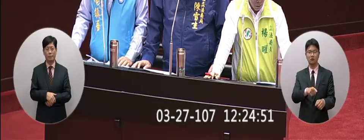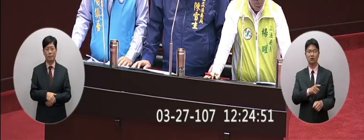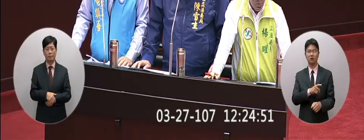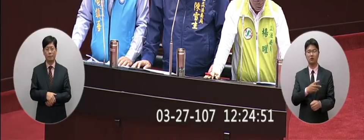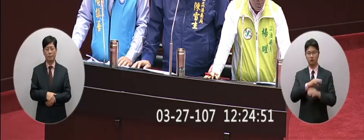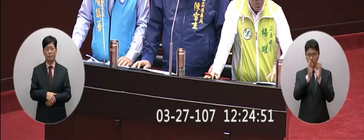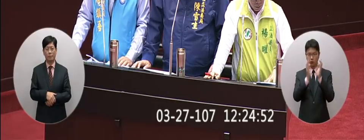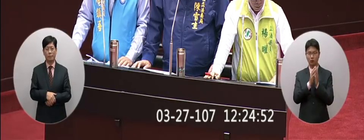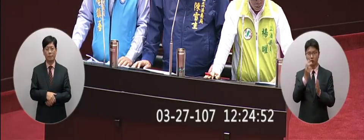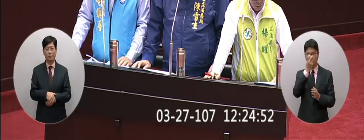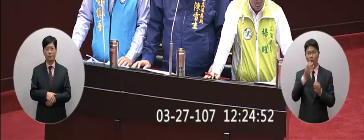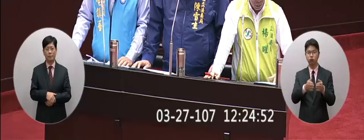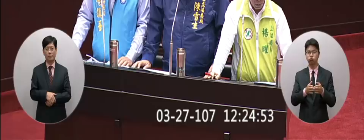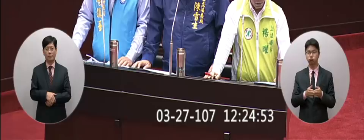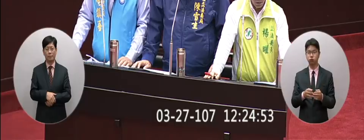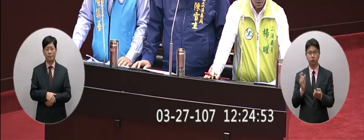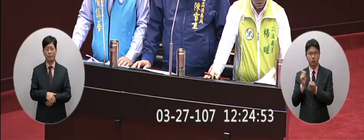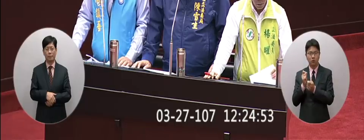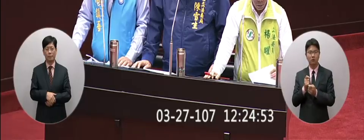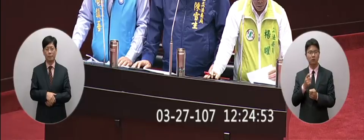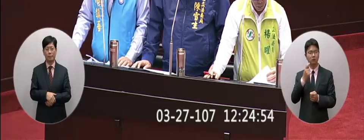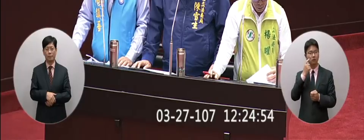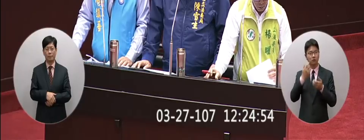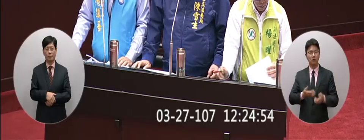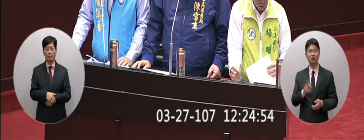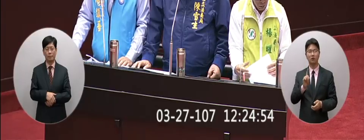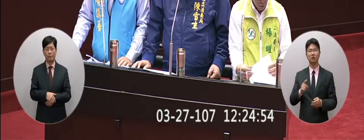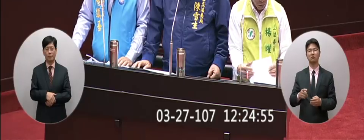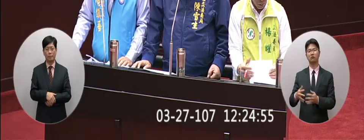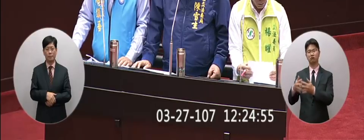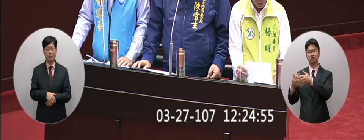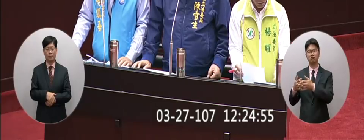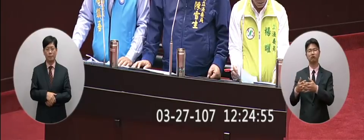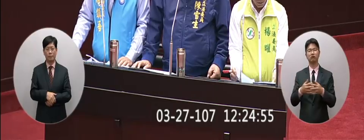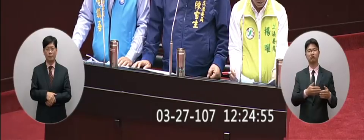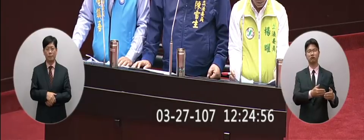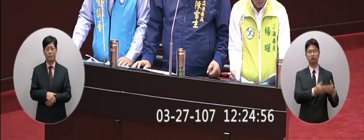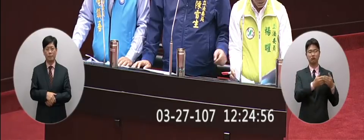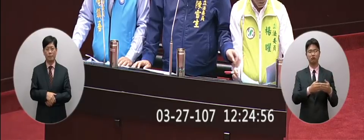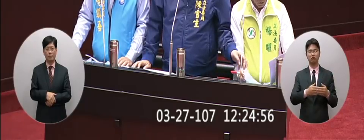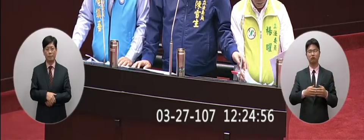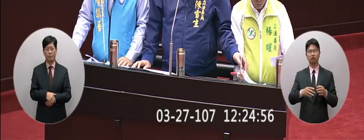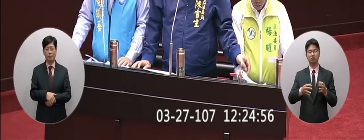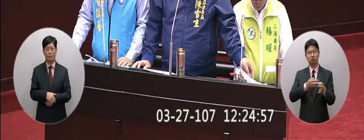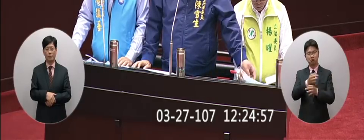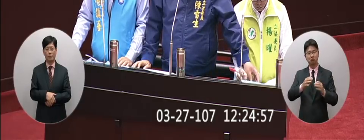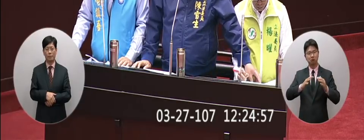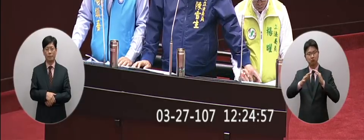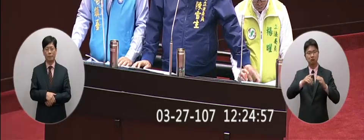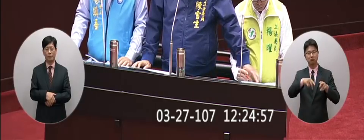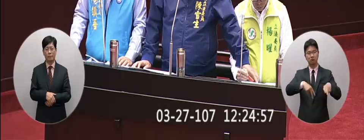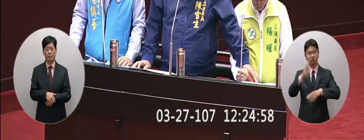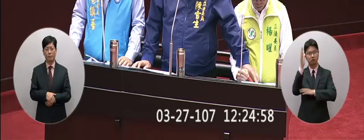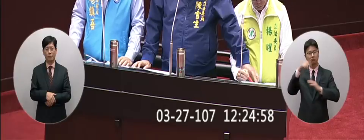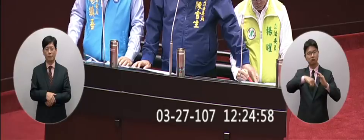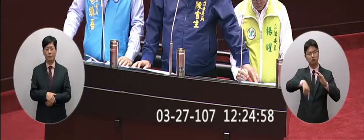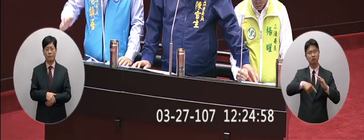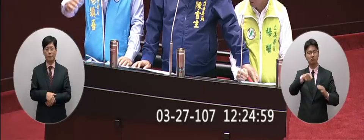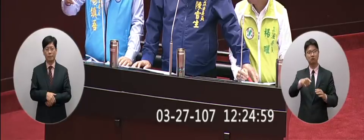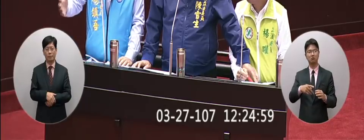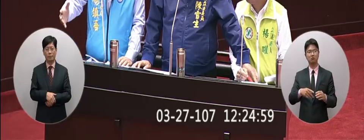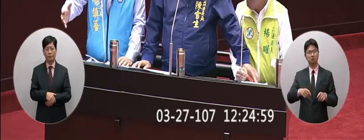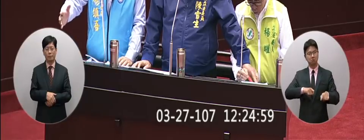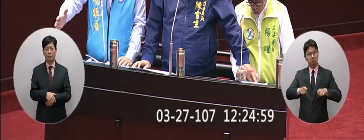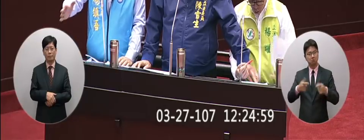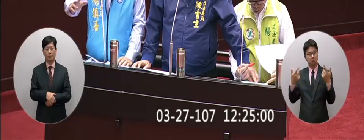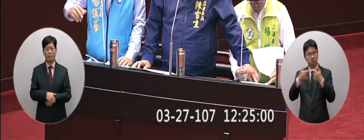相信包含最近比较大家在关心的中美贸易大战， 是 行政院这边也一定是有相对的这个因应之道，因为台湾毕竟不